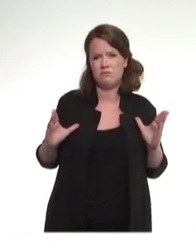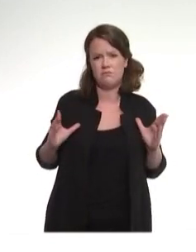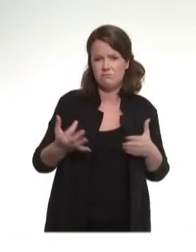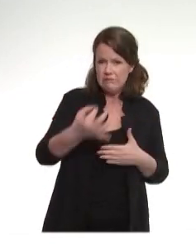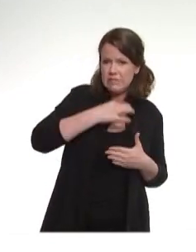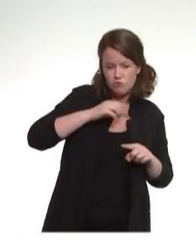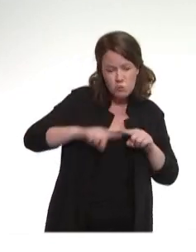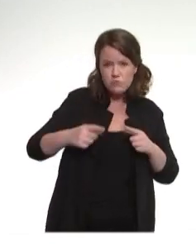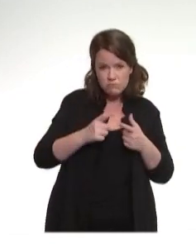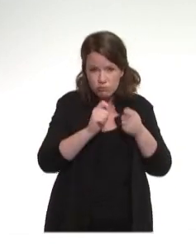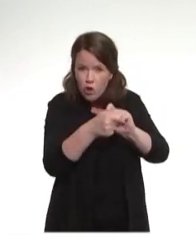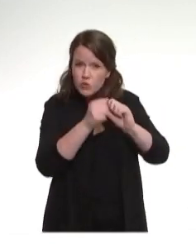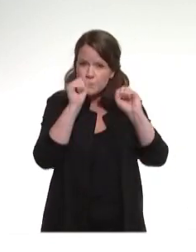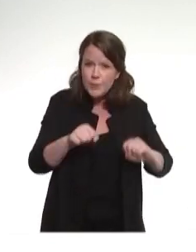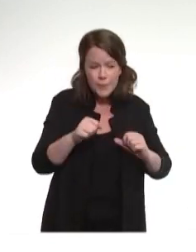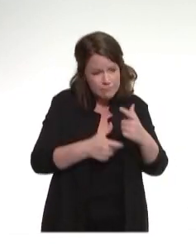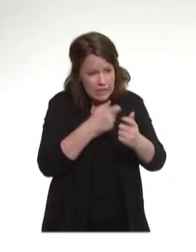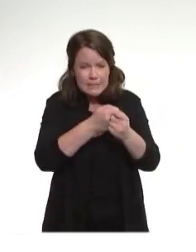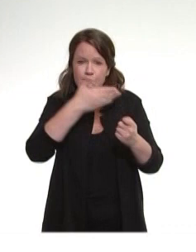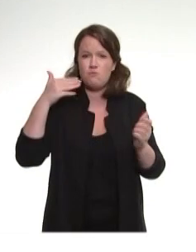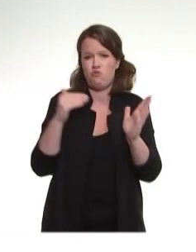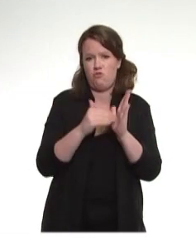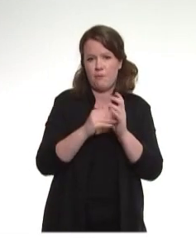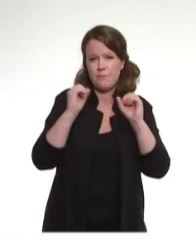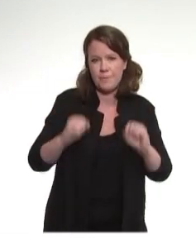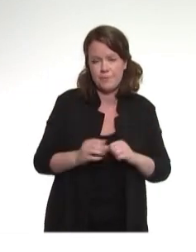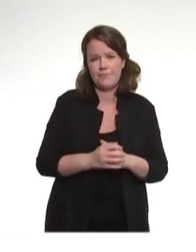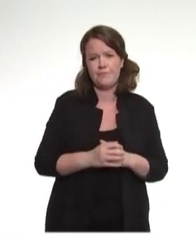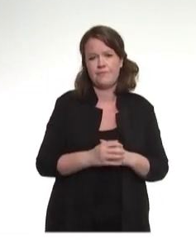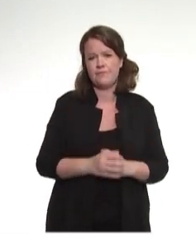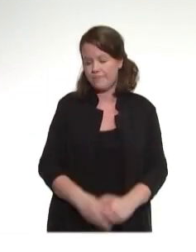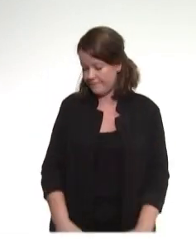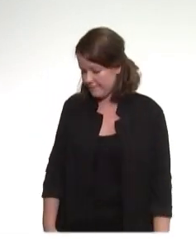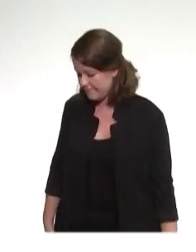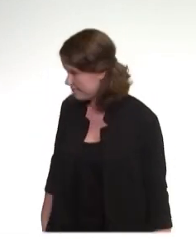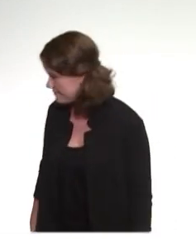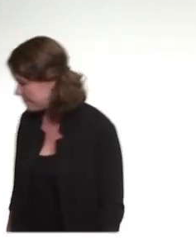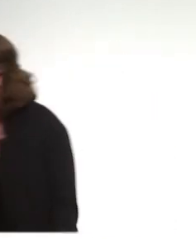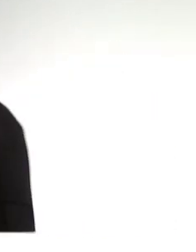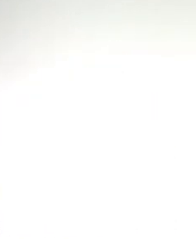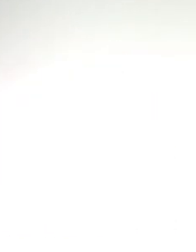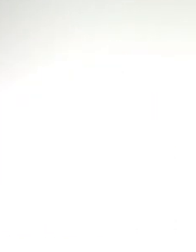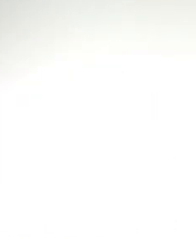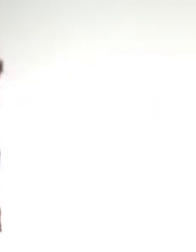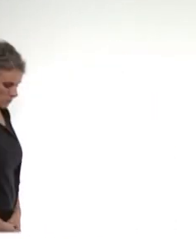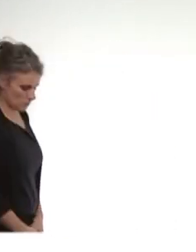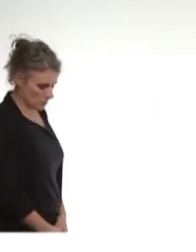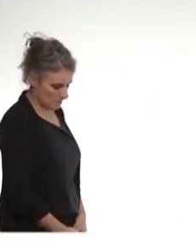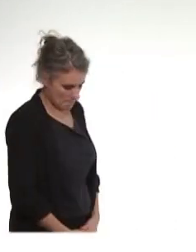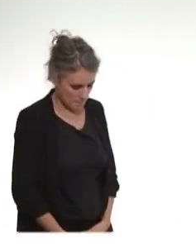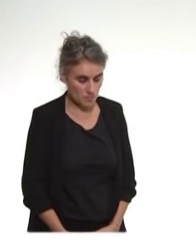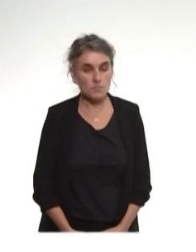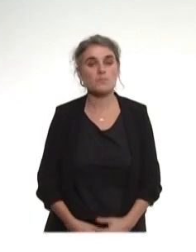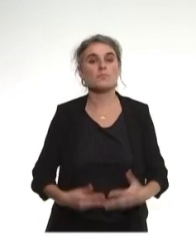et les rendre encore plus opérationnel je veux dire enfin que ces mesures de protection ne nous empêche pas